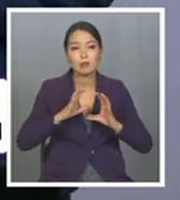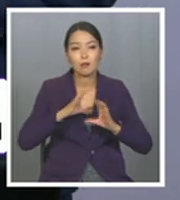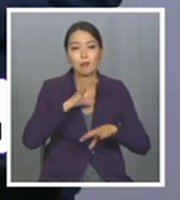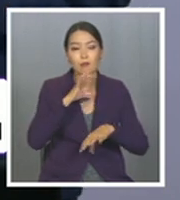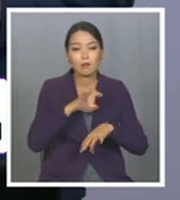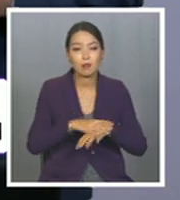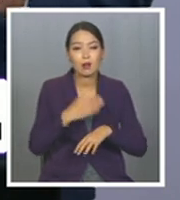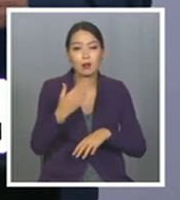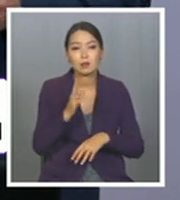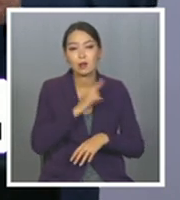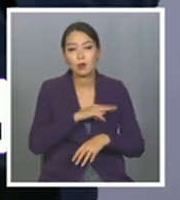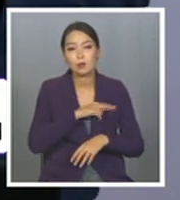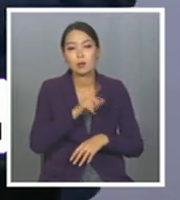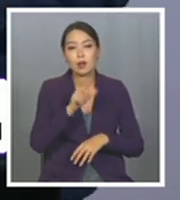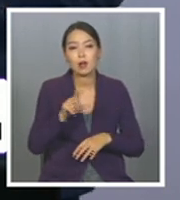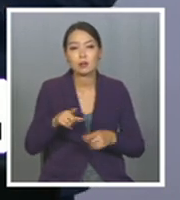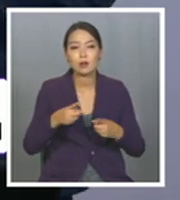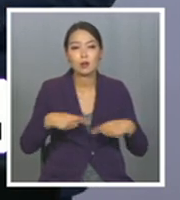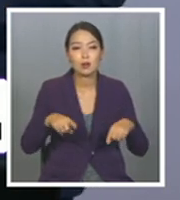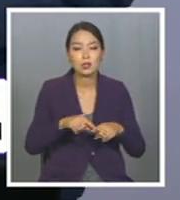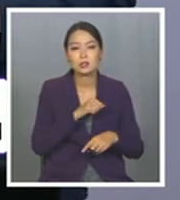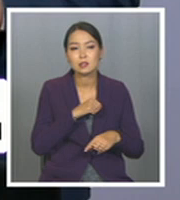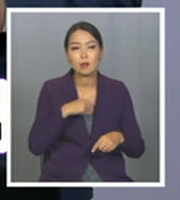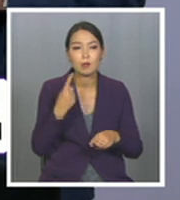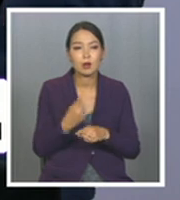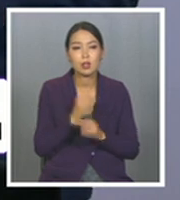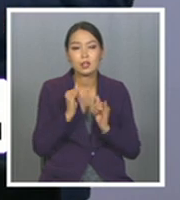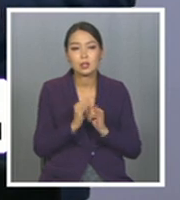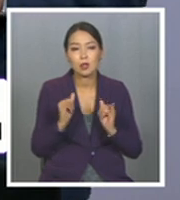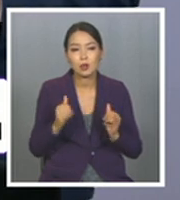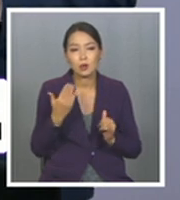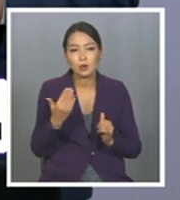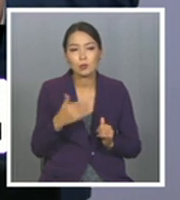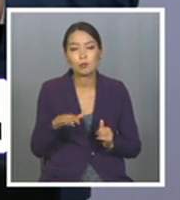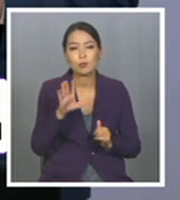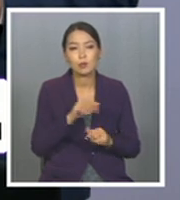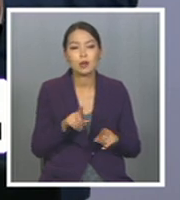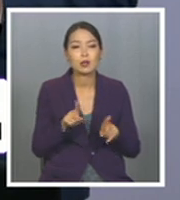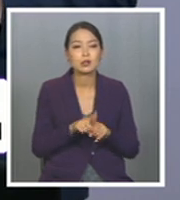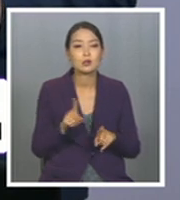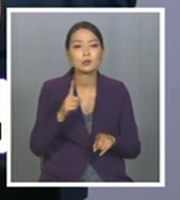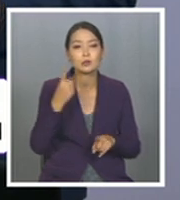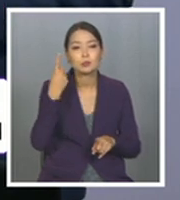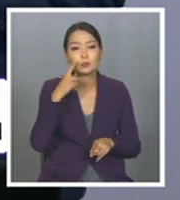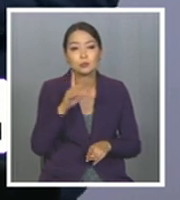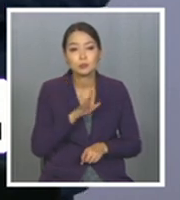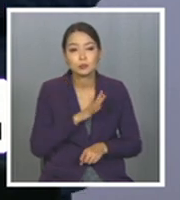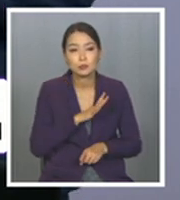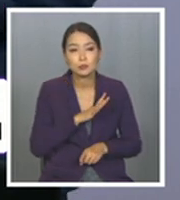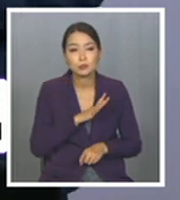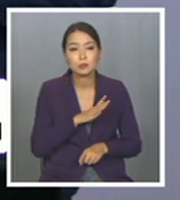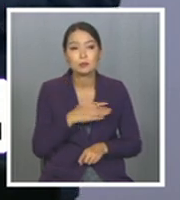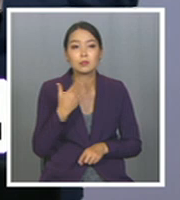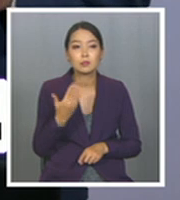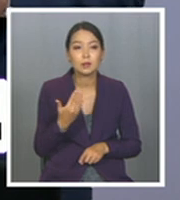ықпалы адамзат қоғамының ең алғашқы даму сатысында шешуші рөл атқарса, ал кейін